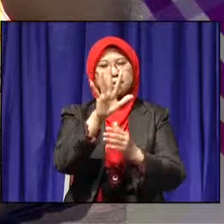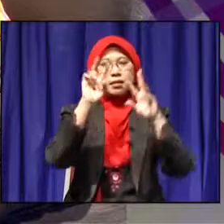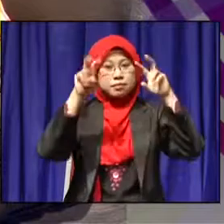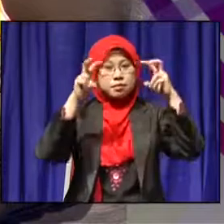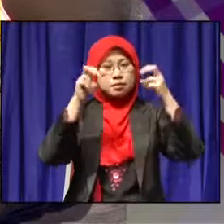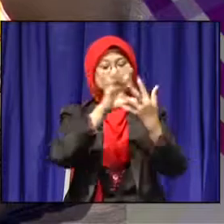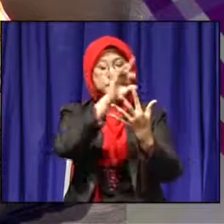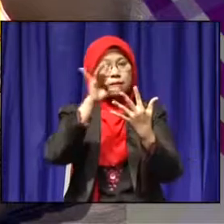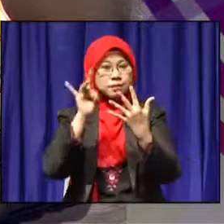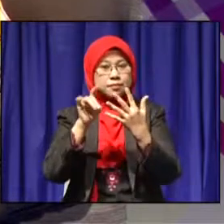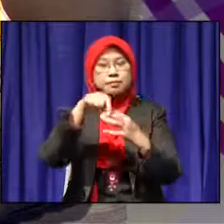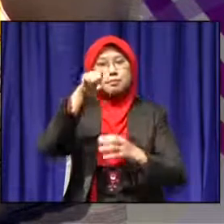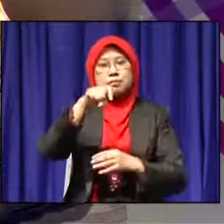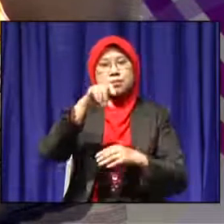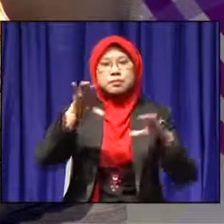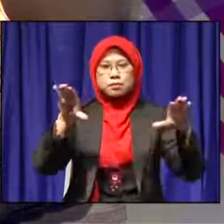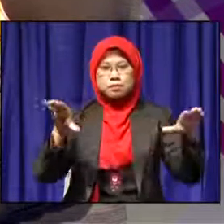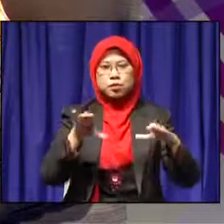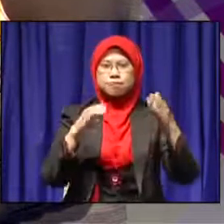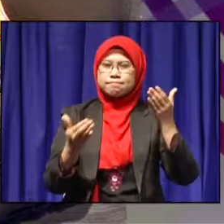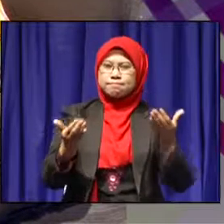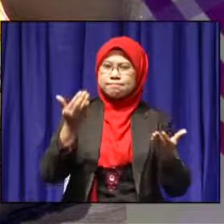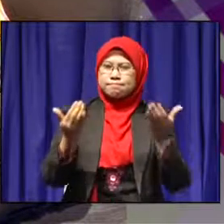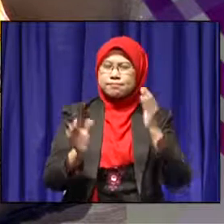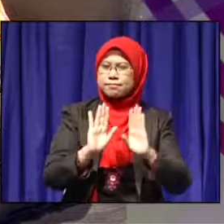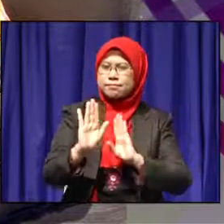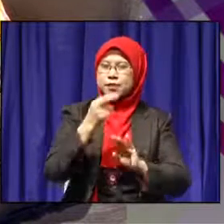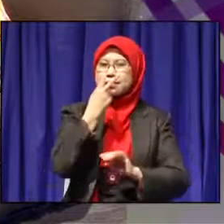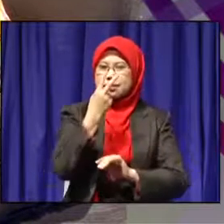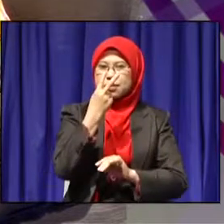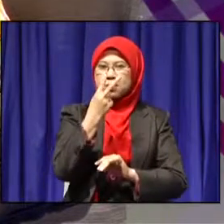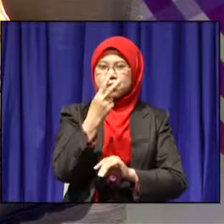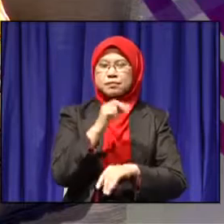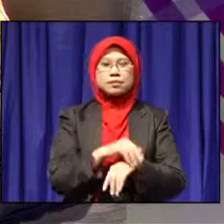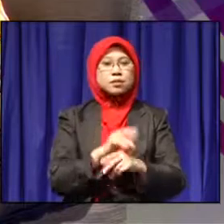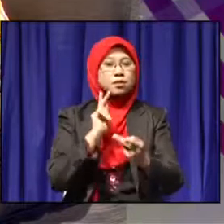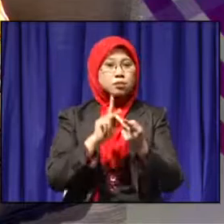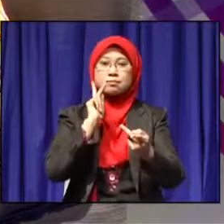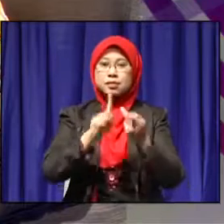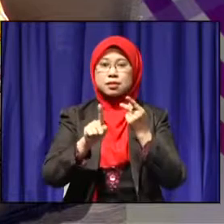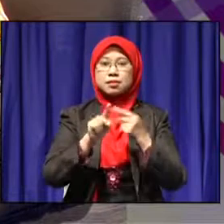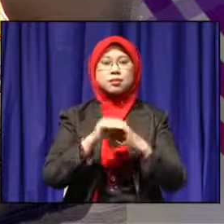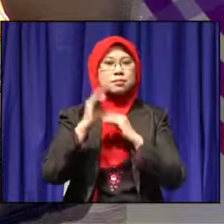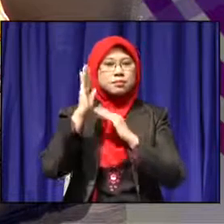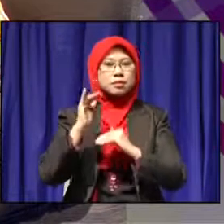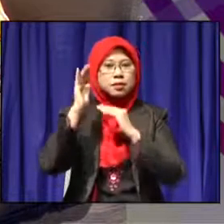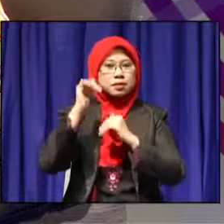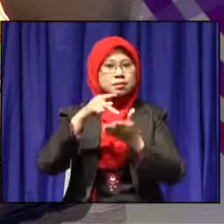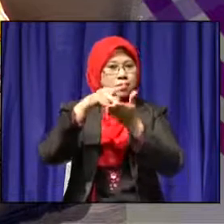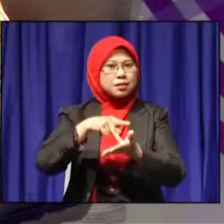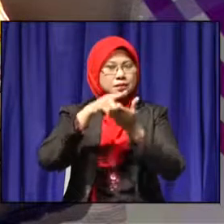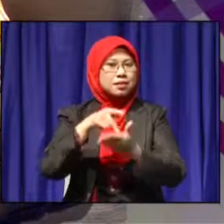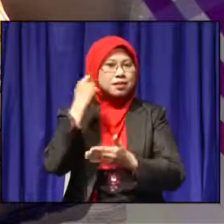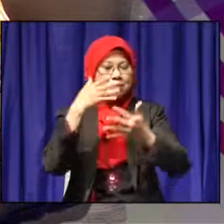pelajaran elektif perlu membuat pertimbangan yang sewajarnya agar implikasi-implikasi yang kitanya